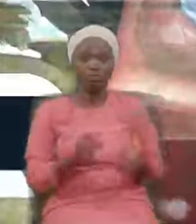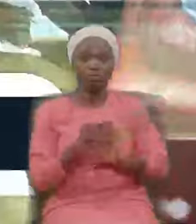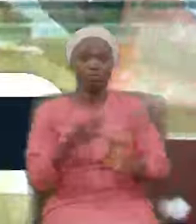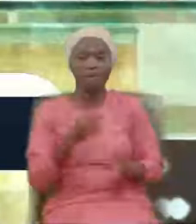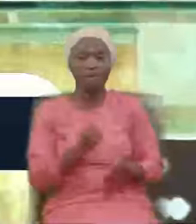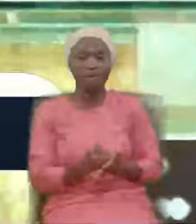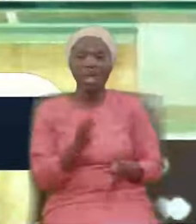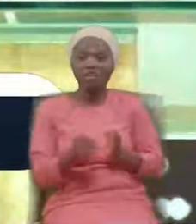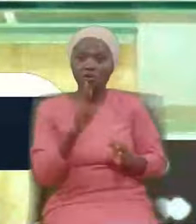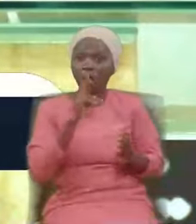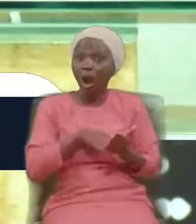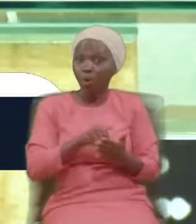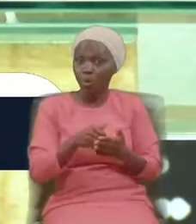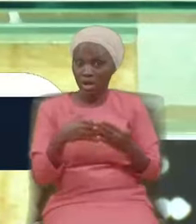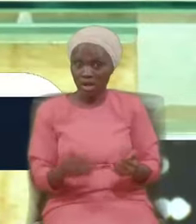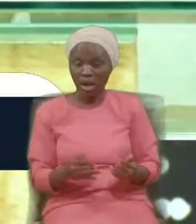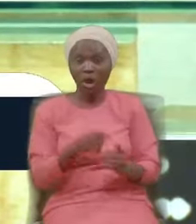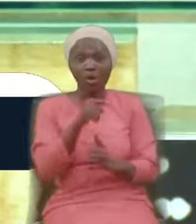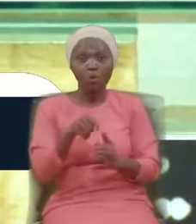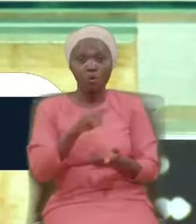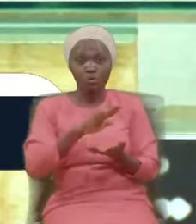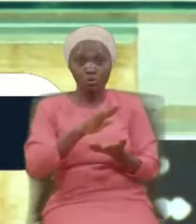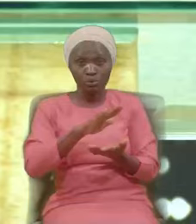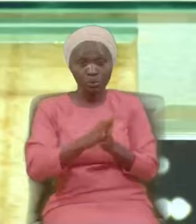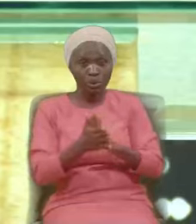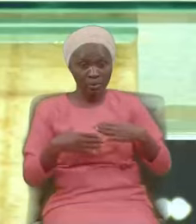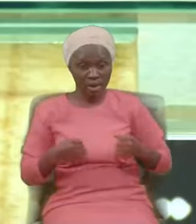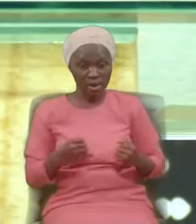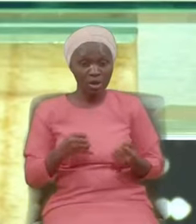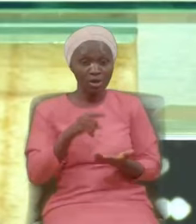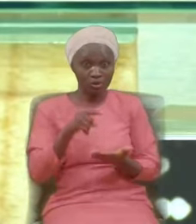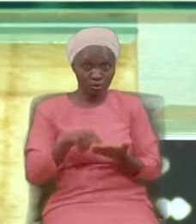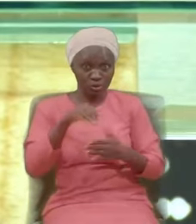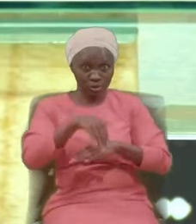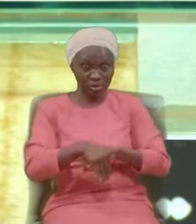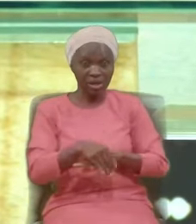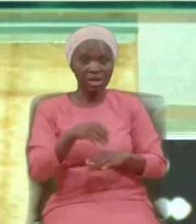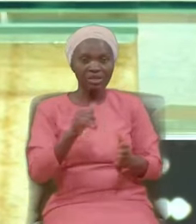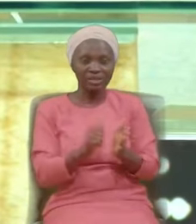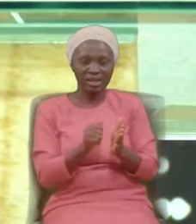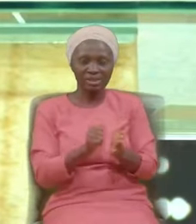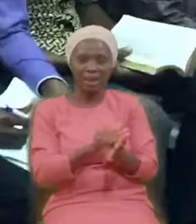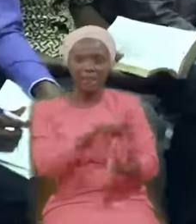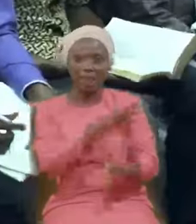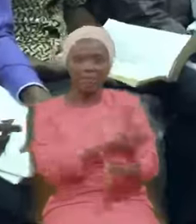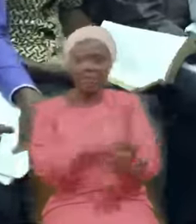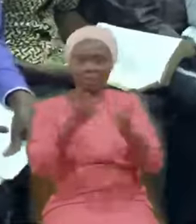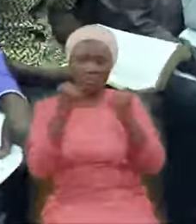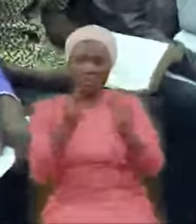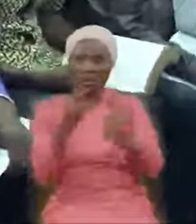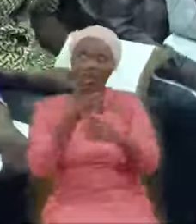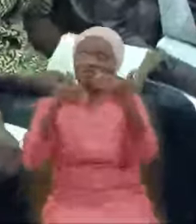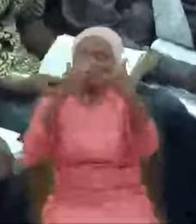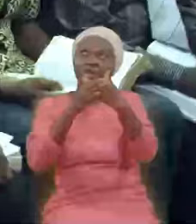vous êtes faible maintenant, lorsque vous serez rétabli ce soir, la puissante dynamite du ciel viendra au-dedans de